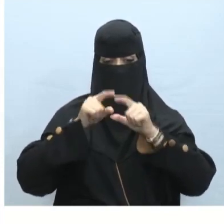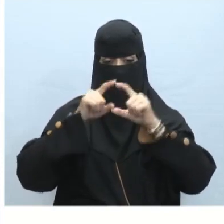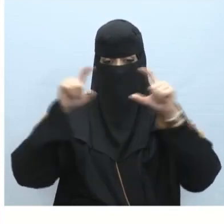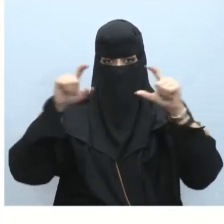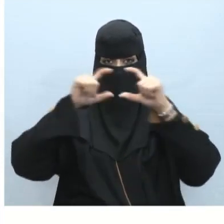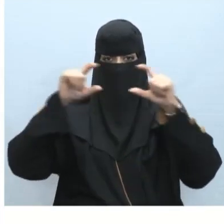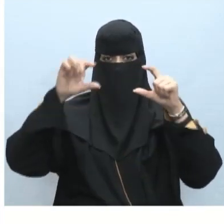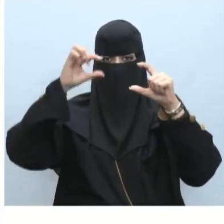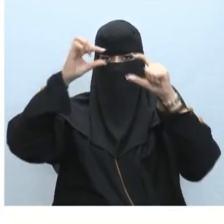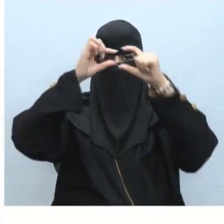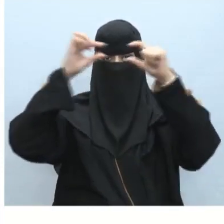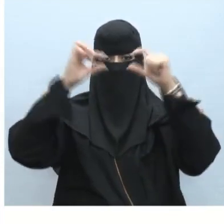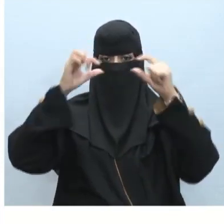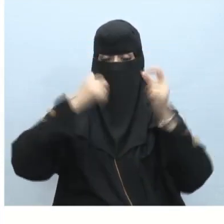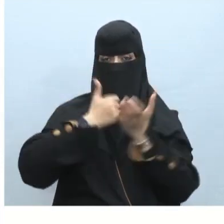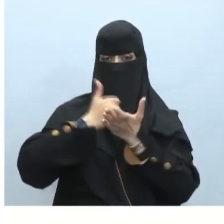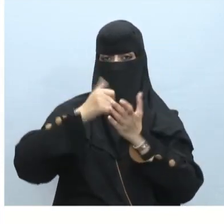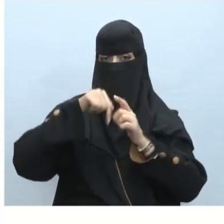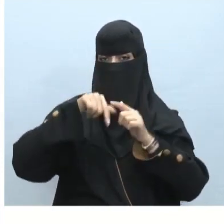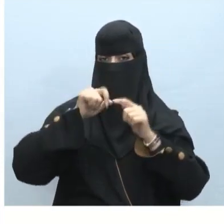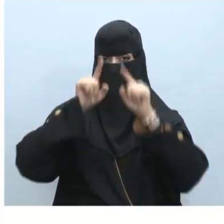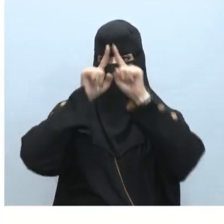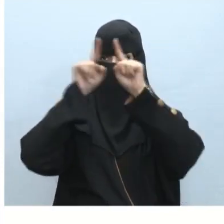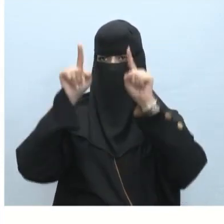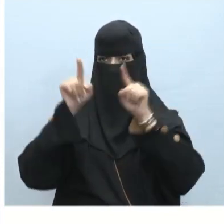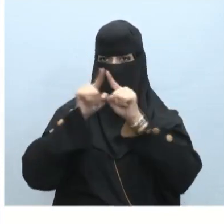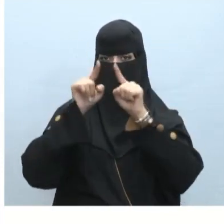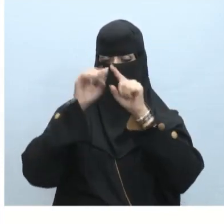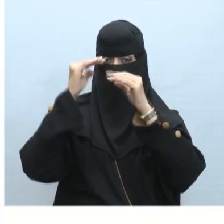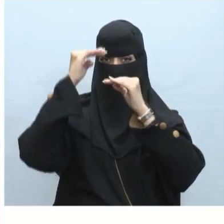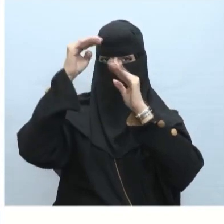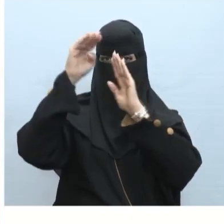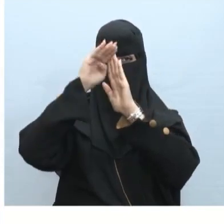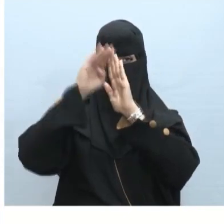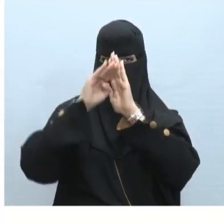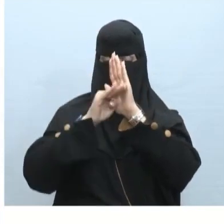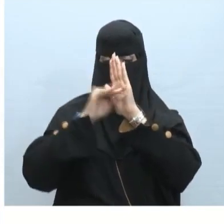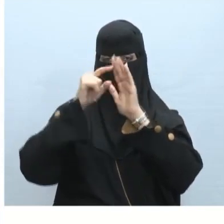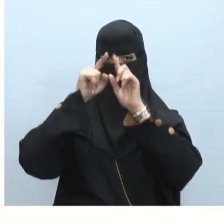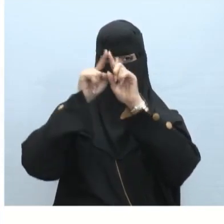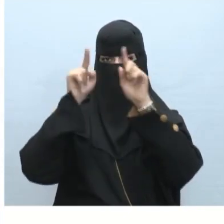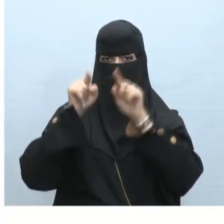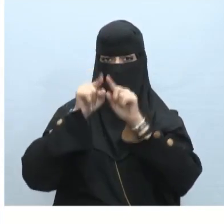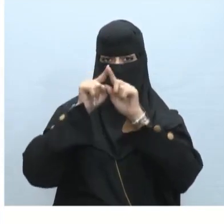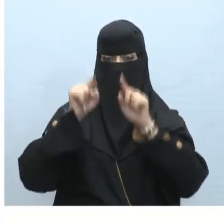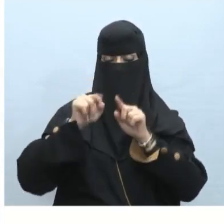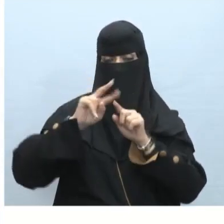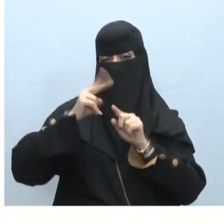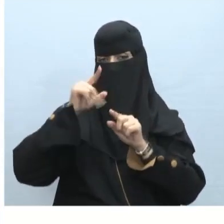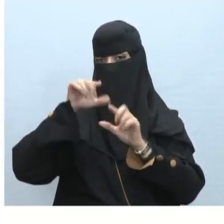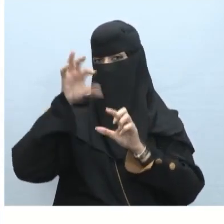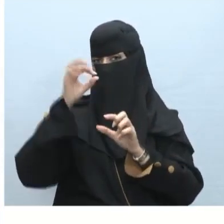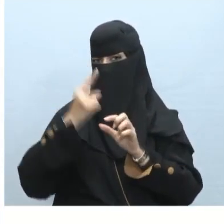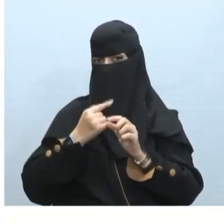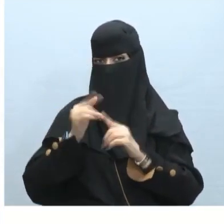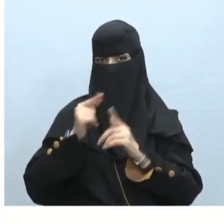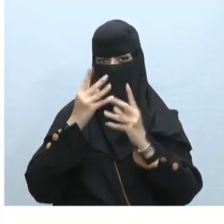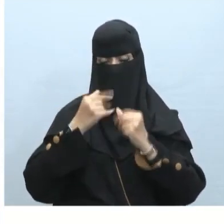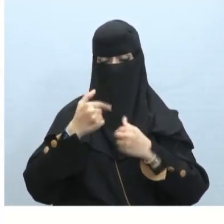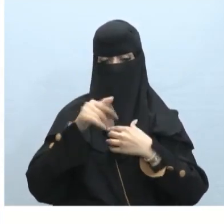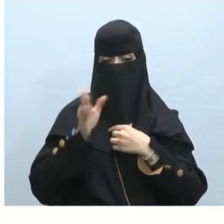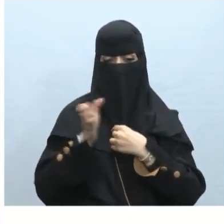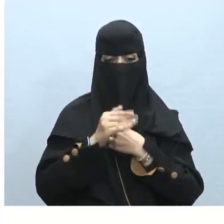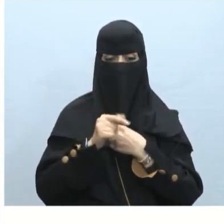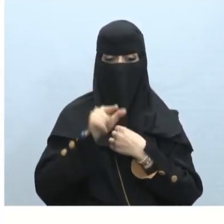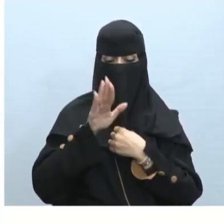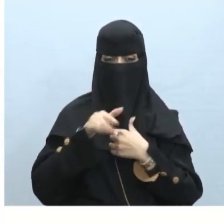اختيار نمط من الانماط رسم من انماط رسم سمارت ارت المختلفه لاختيار المناسب منها